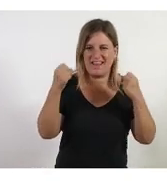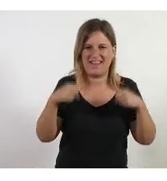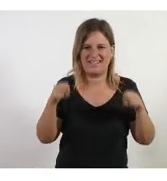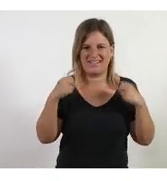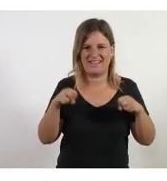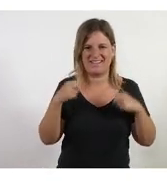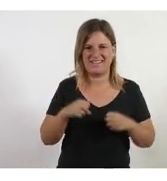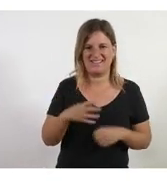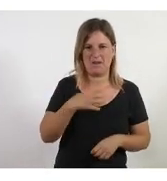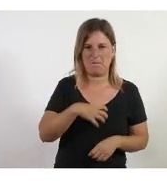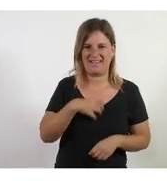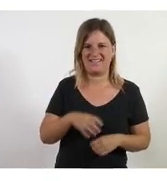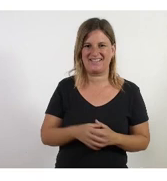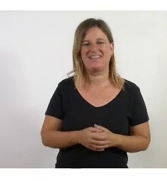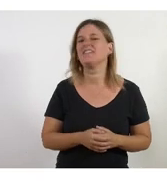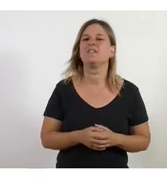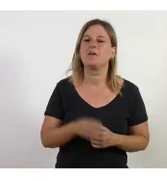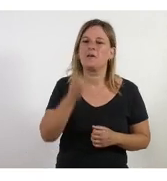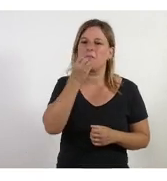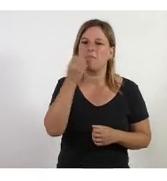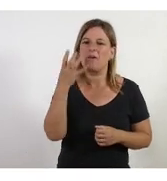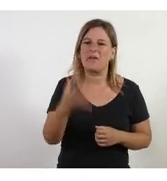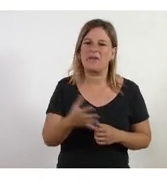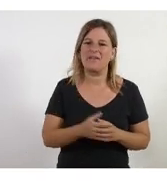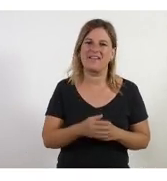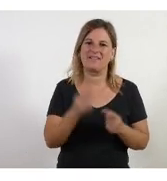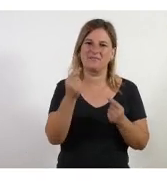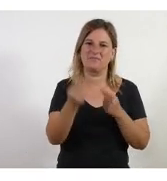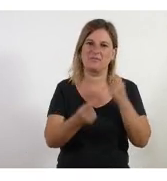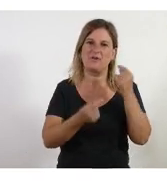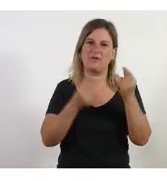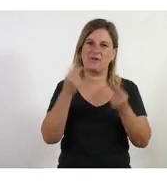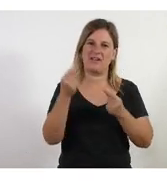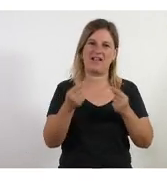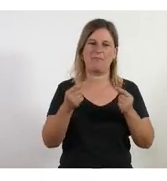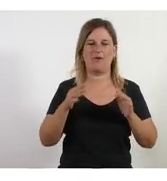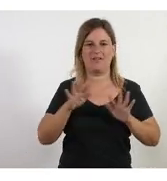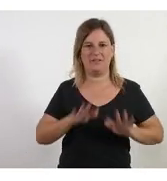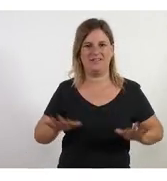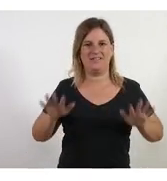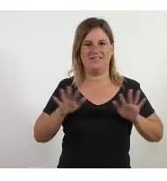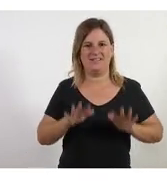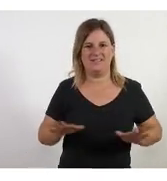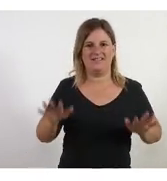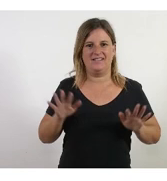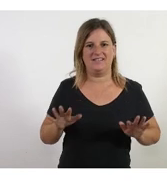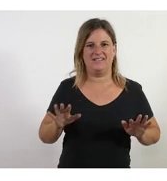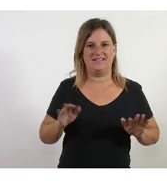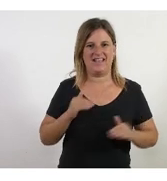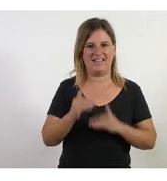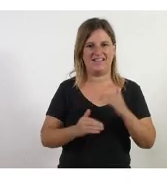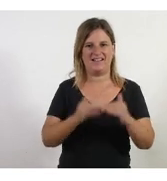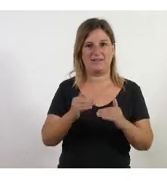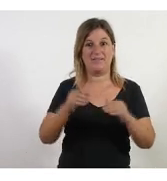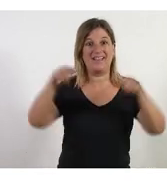Mercè. Molt bé. Poquet a poquet, torneu al vostre ritme. I aquest espai és